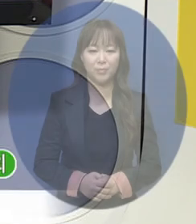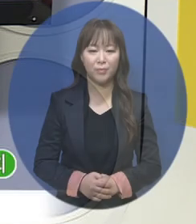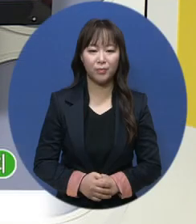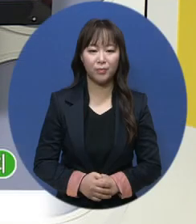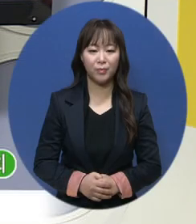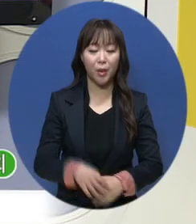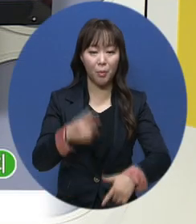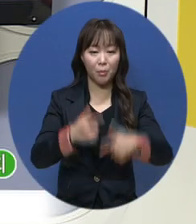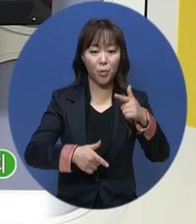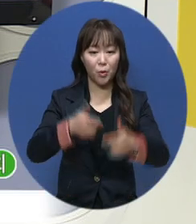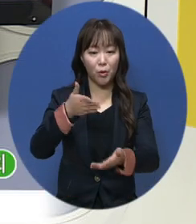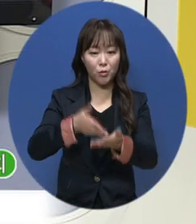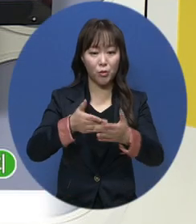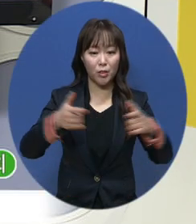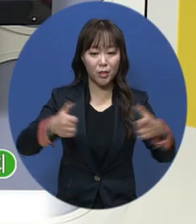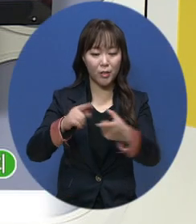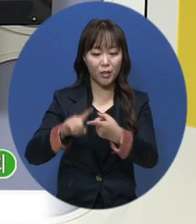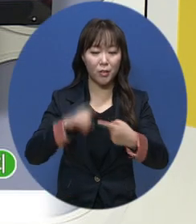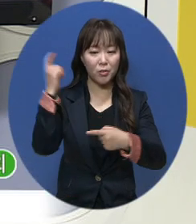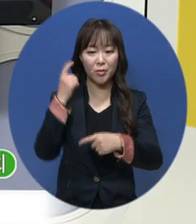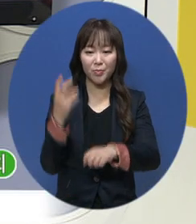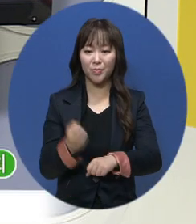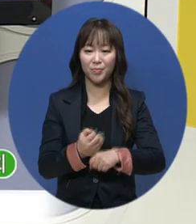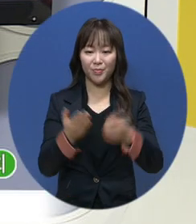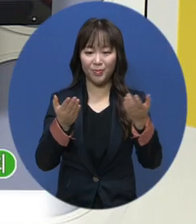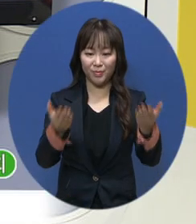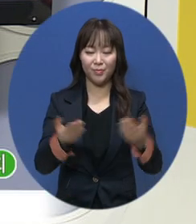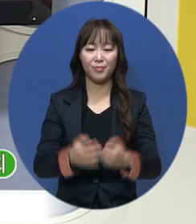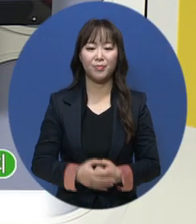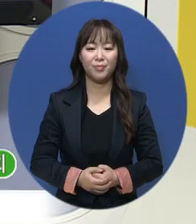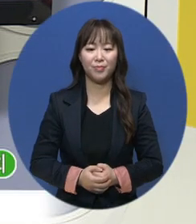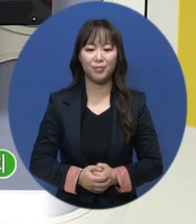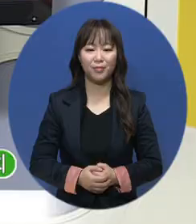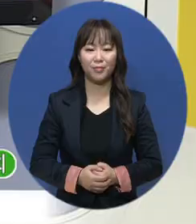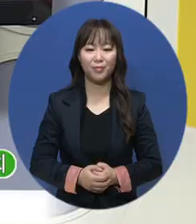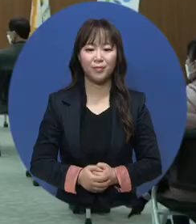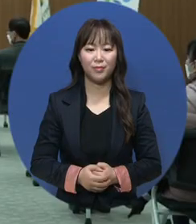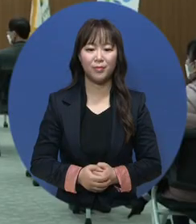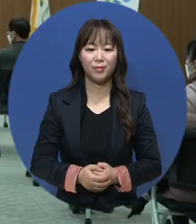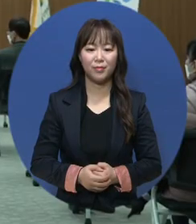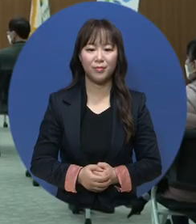2월 25일 목요일 만만한 뉴스는 지역 네트워크 소식으로 함께합니다.